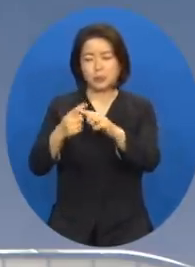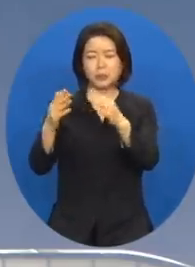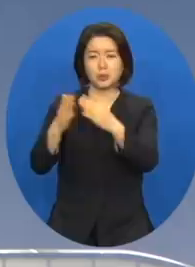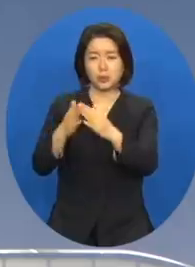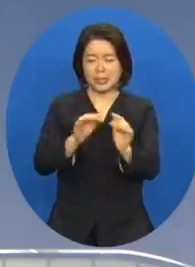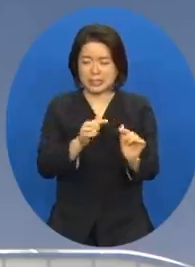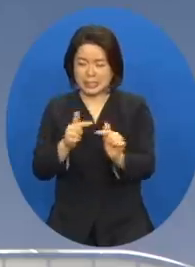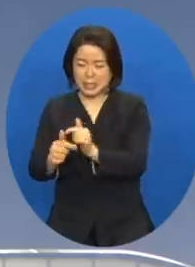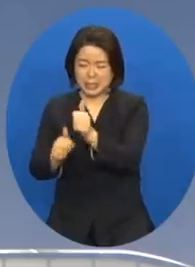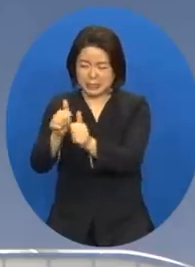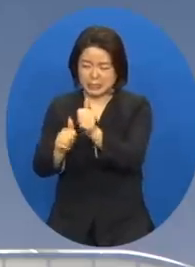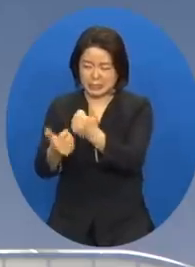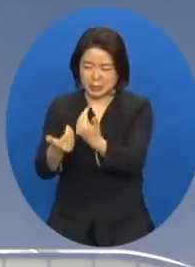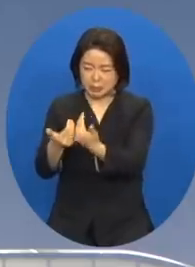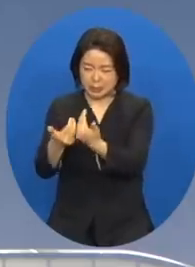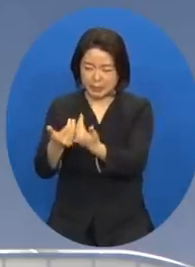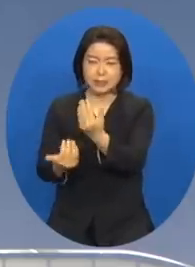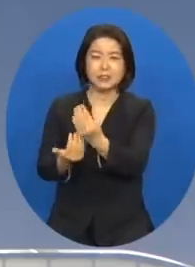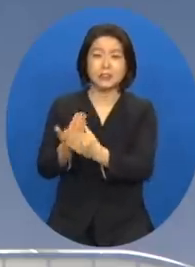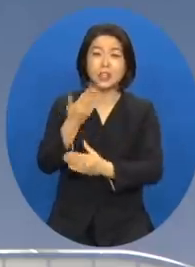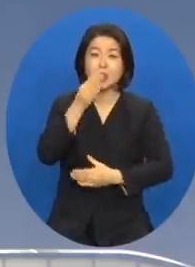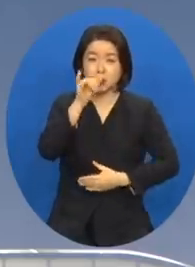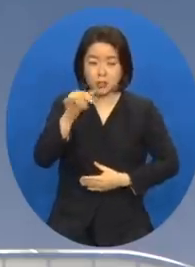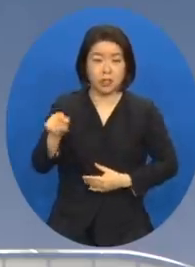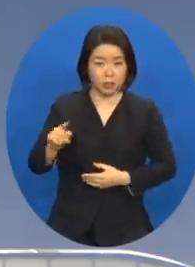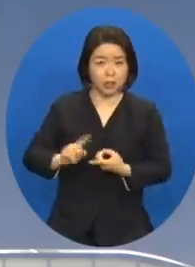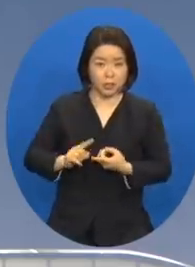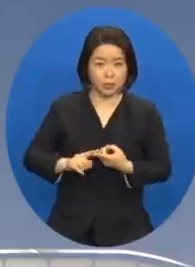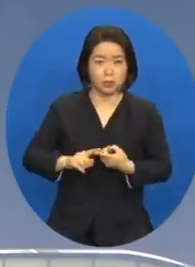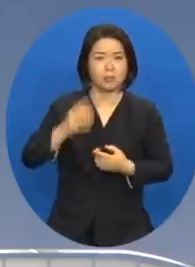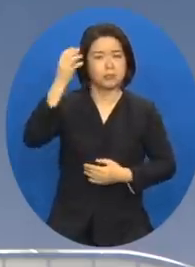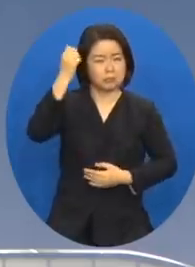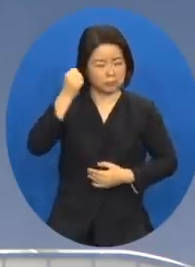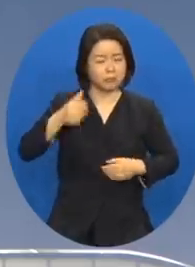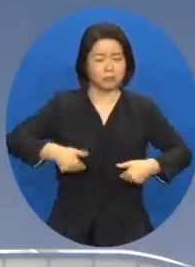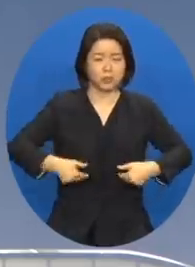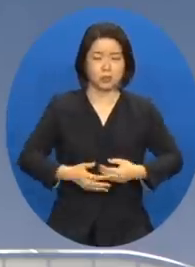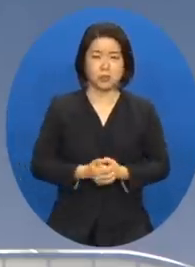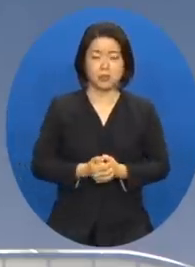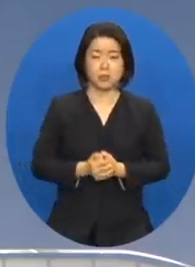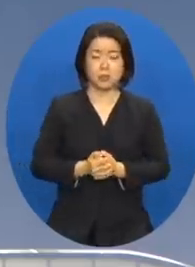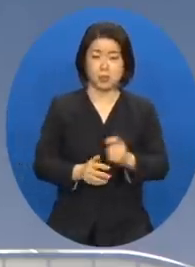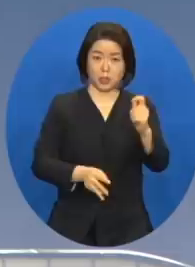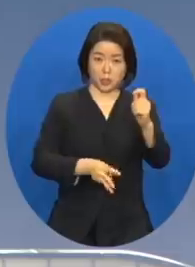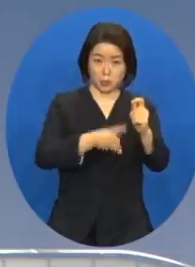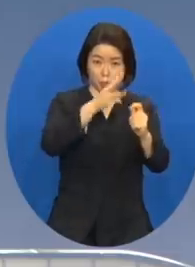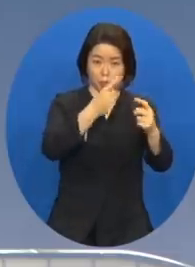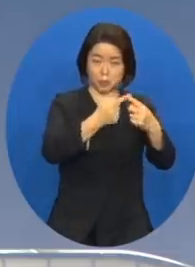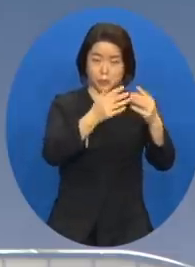여러 가지 시험도 생길 수 있다는 사실을 알아야 합니다. 고린도 교회가 그